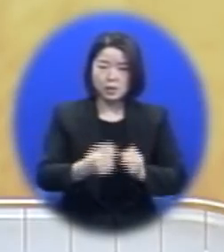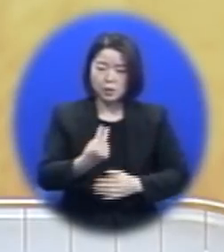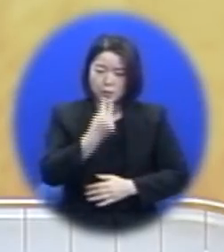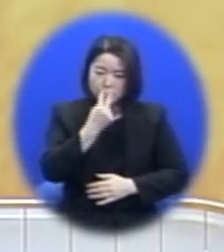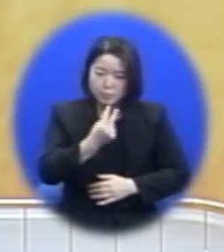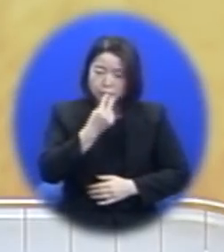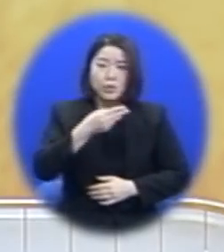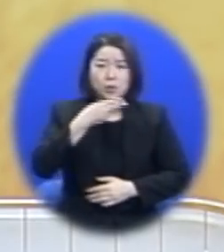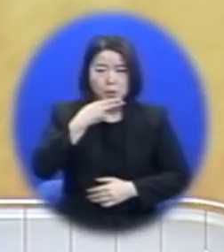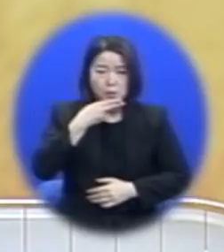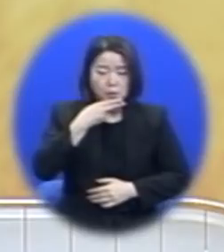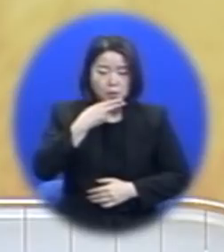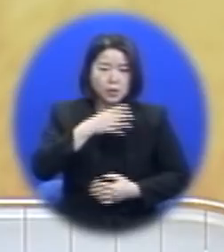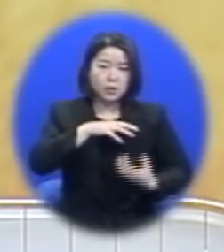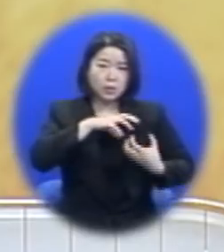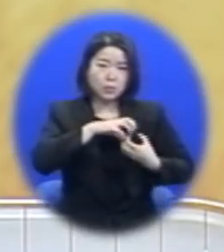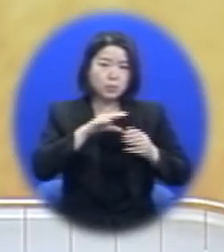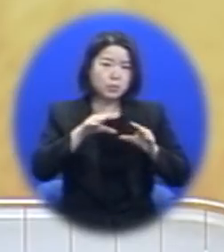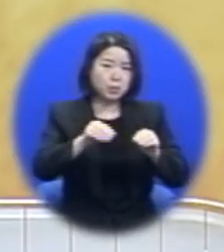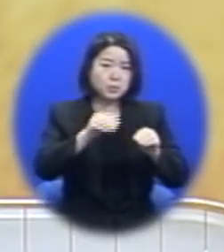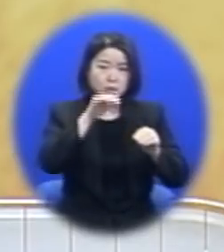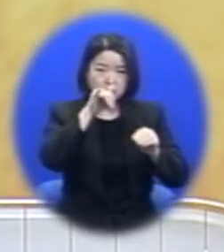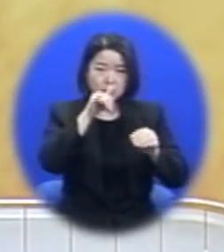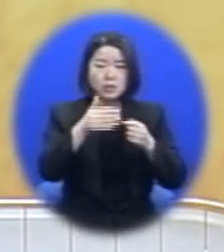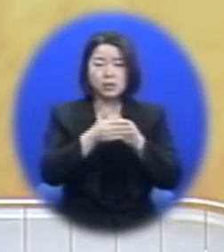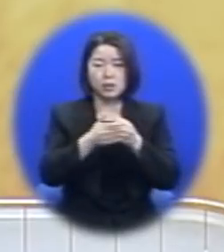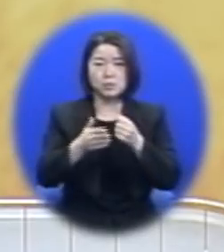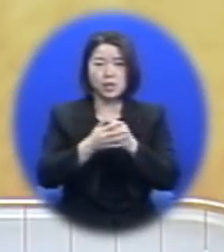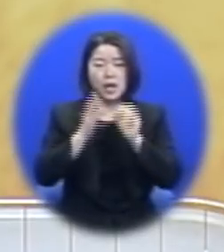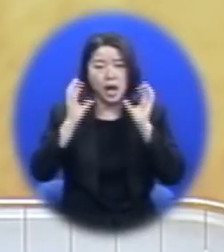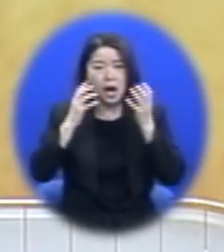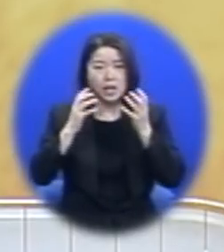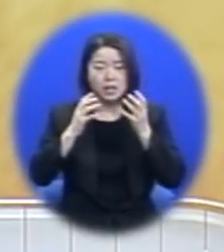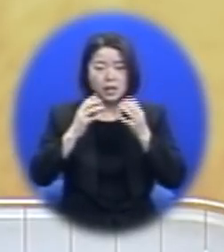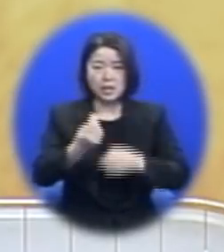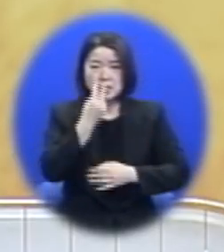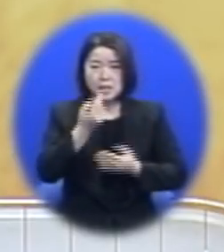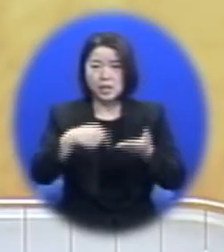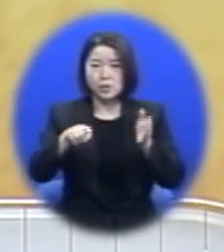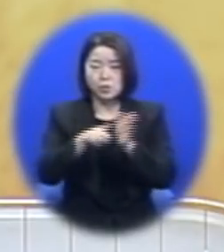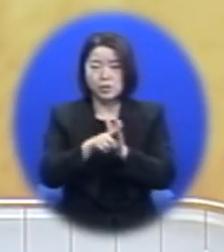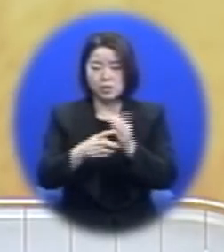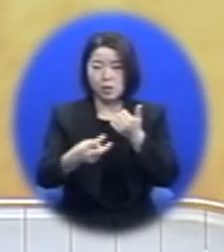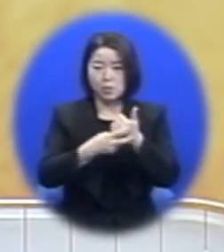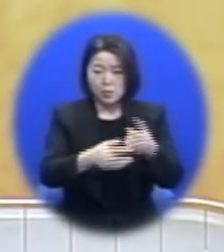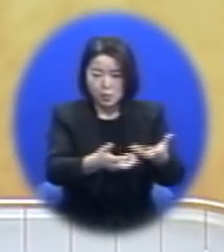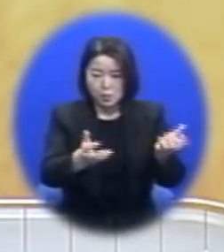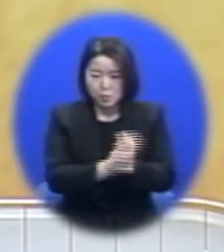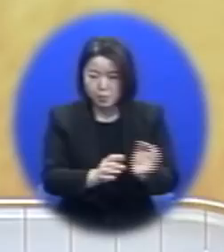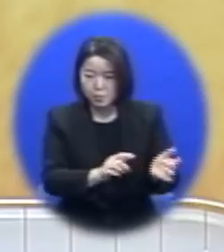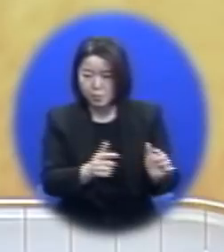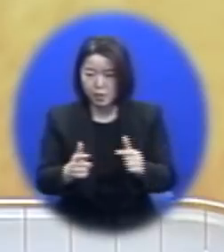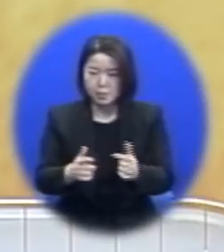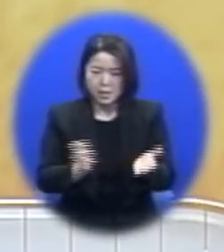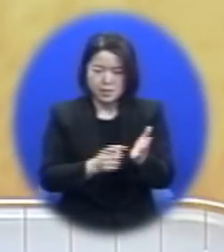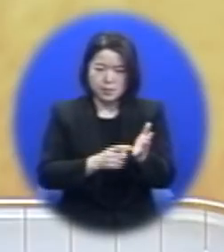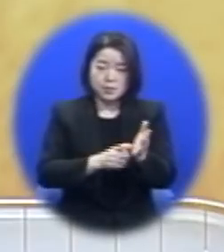쉬지 않고 심장도 멈춰 있어서 아이를 살리기 위해 의료진들이 다급하게 움직였습니다.